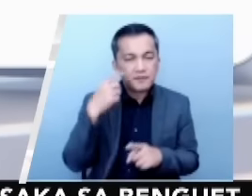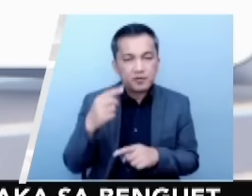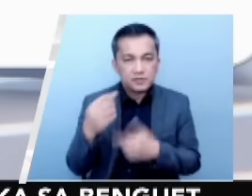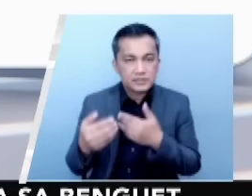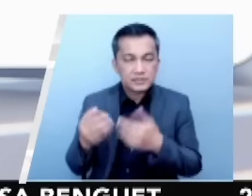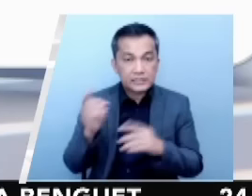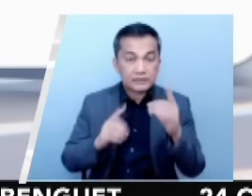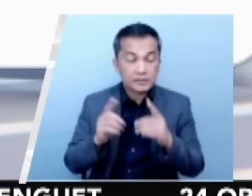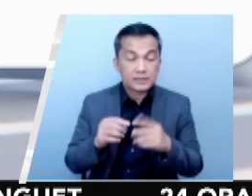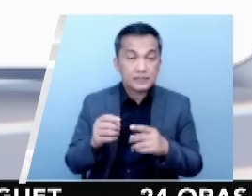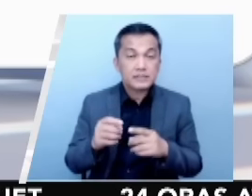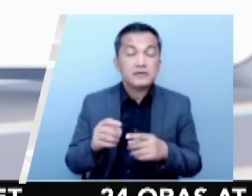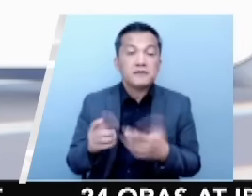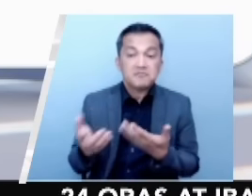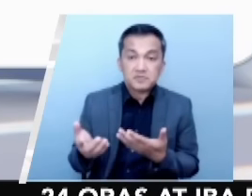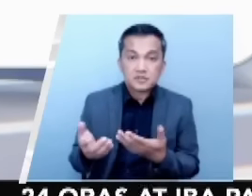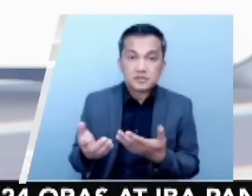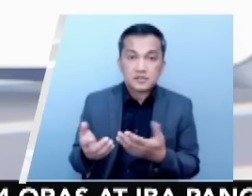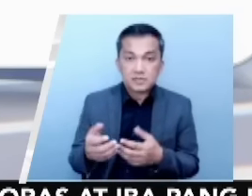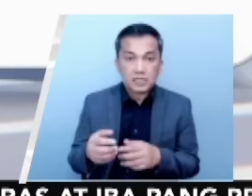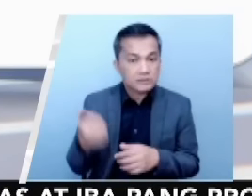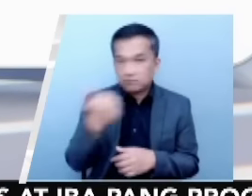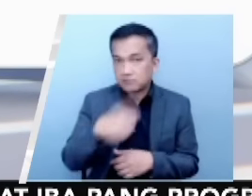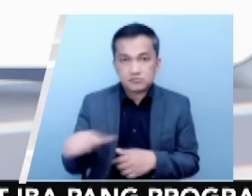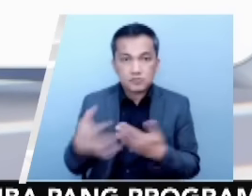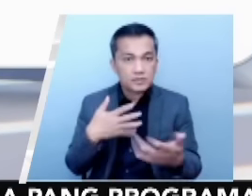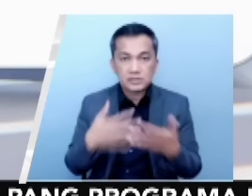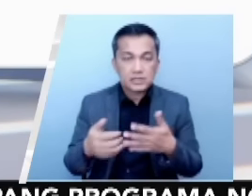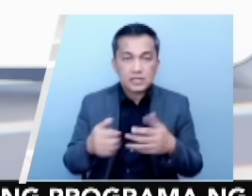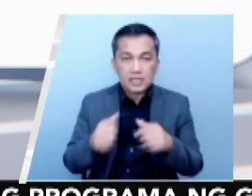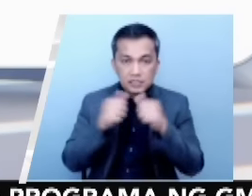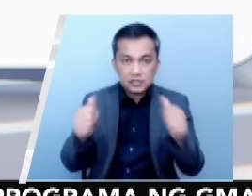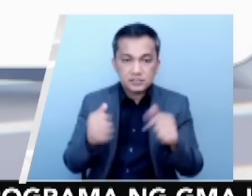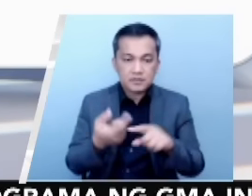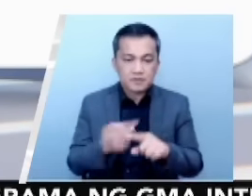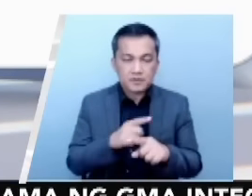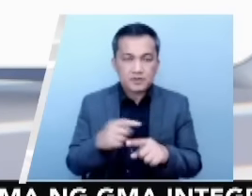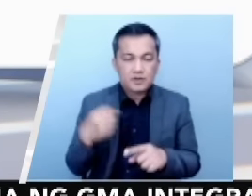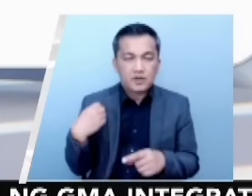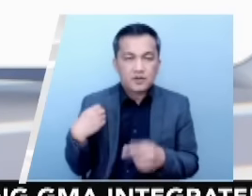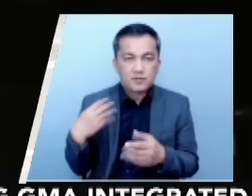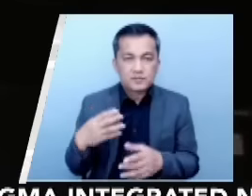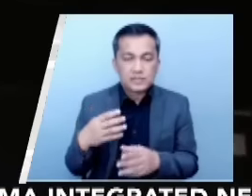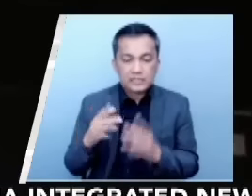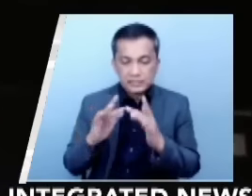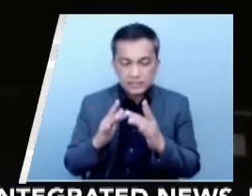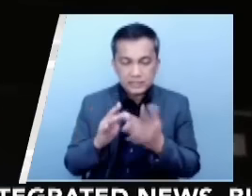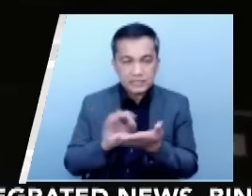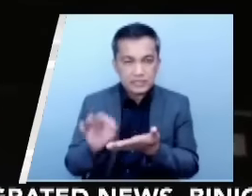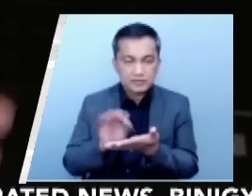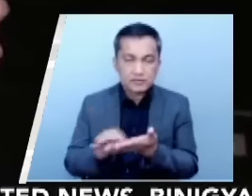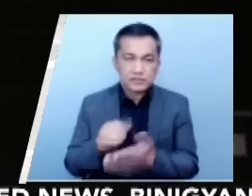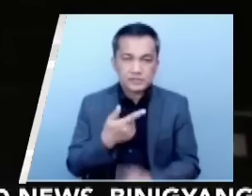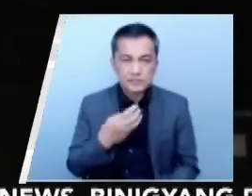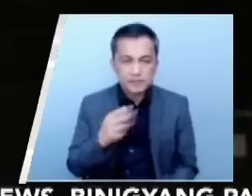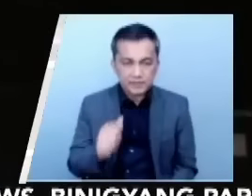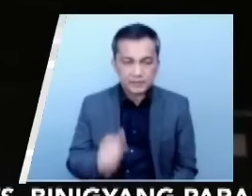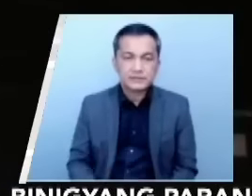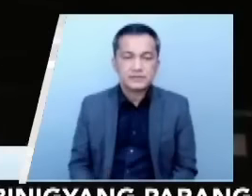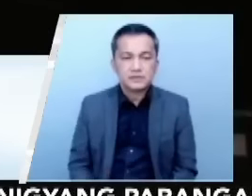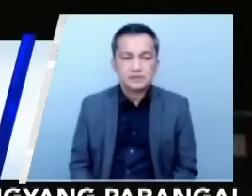anumang official announcement ay manggagaling lang sa mga official social media account ng GMA. Napakarami po